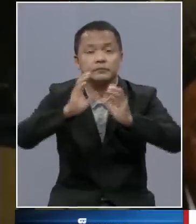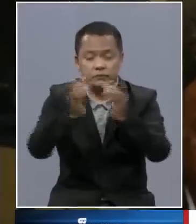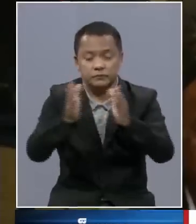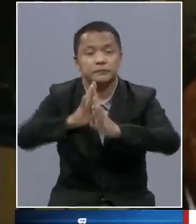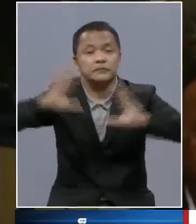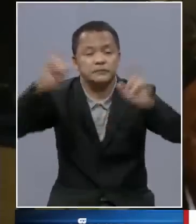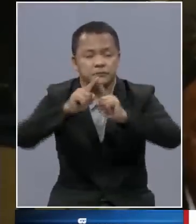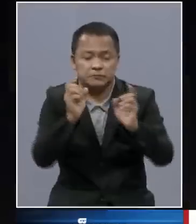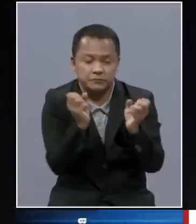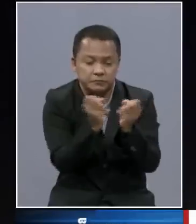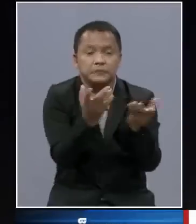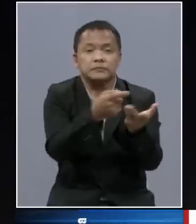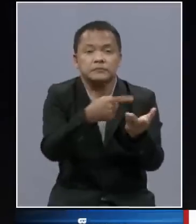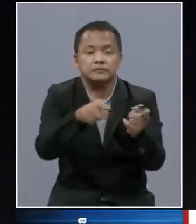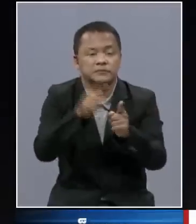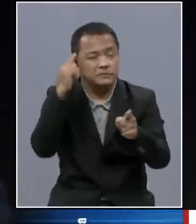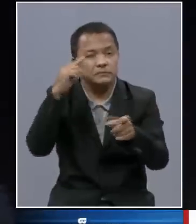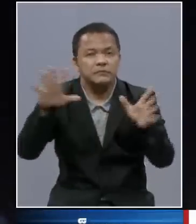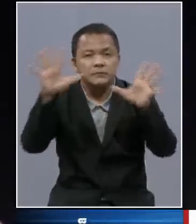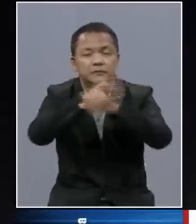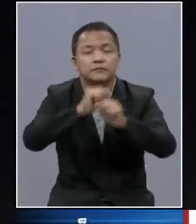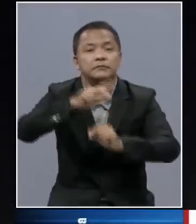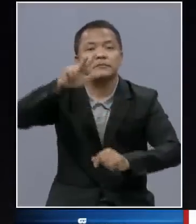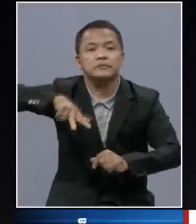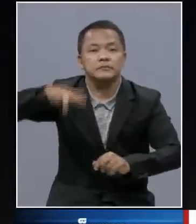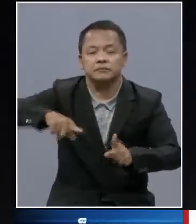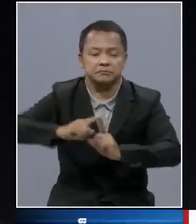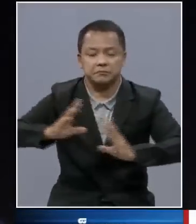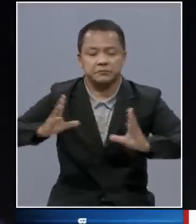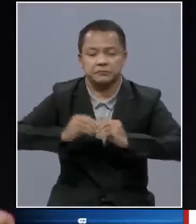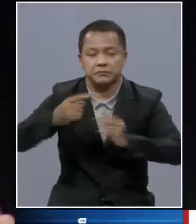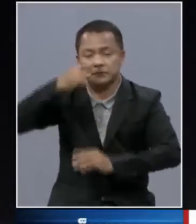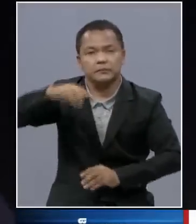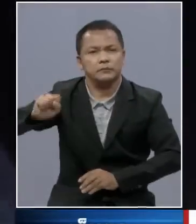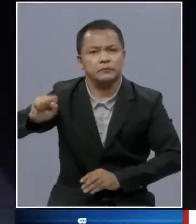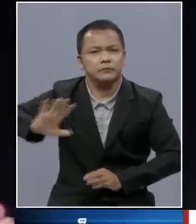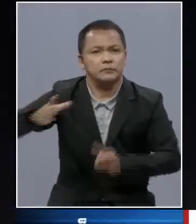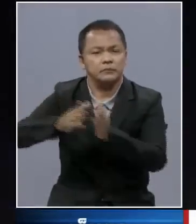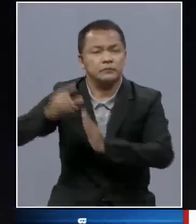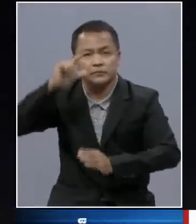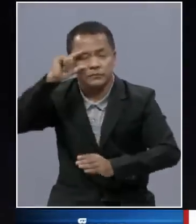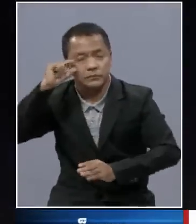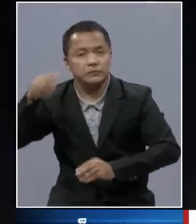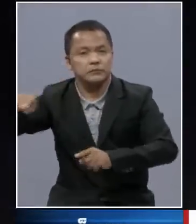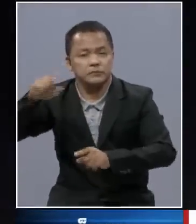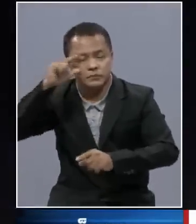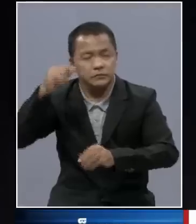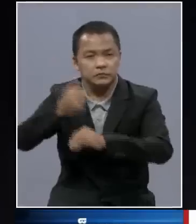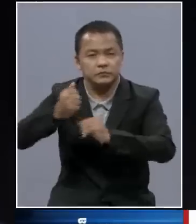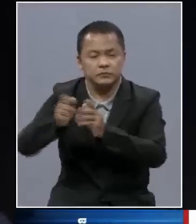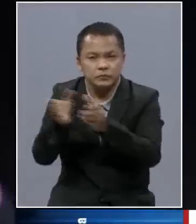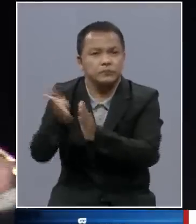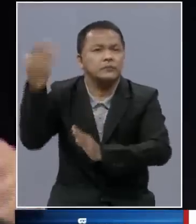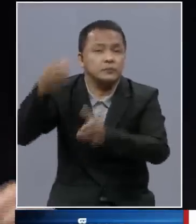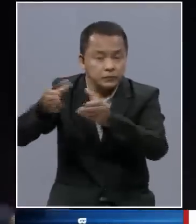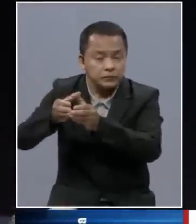แต่ยังไม่ทันได้ตั้งไข่เลยนะแสดงให้เห็นเลยว่าพรรคเพื่อไทยเนี่ยไม่เอาพรรคไทยสร้างไทยของคุณหญิงหน่อยทั้งที่เคยอยู่พรรคเดียวกันม